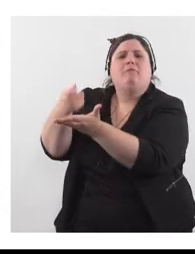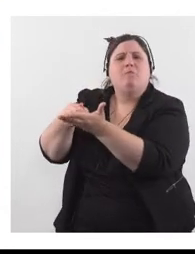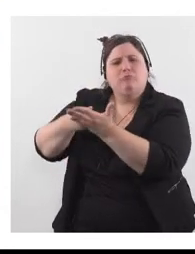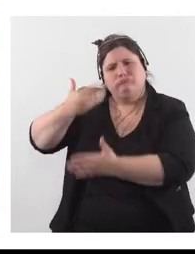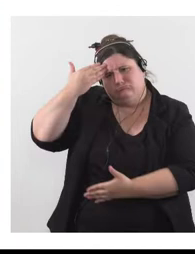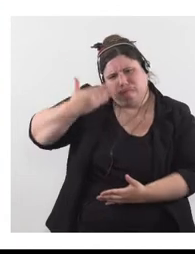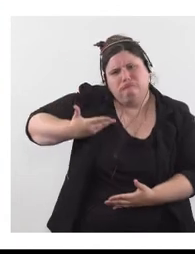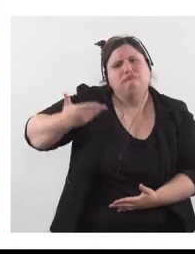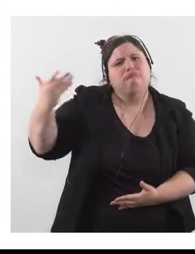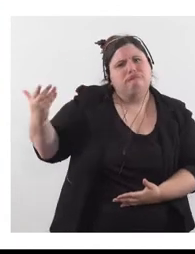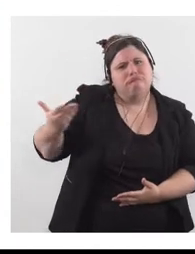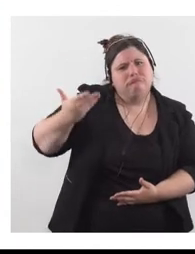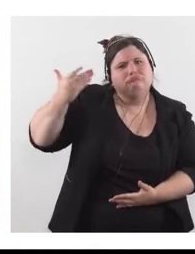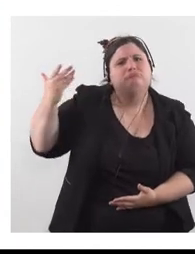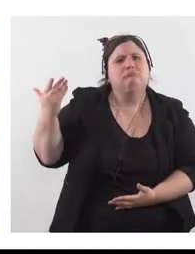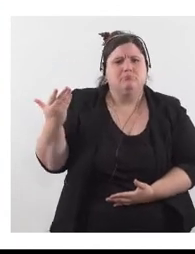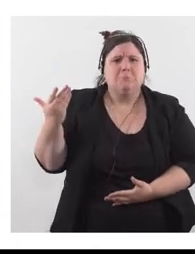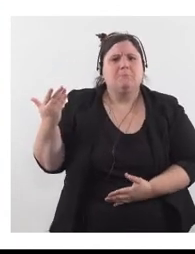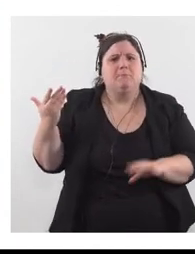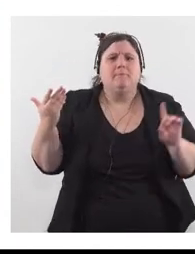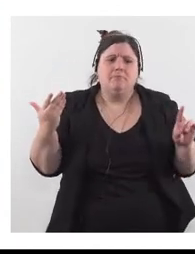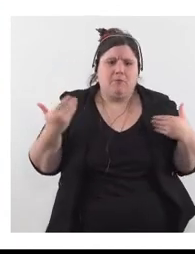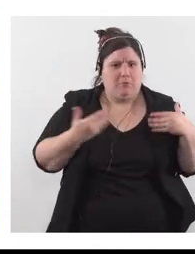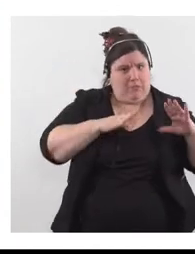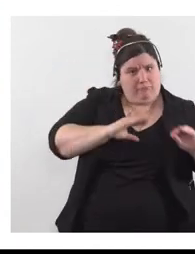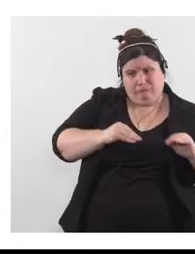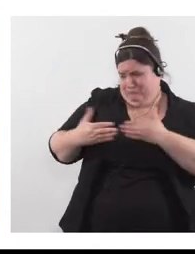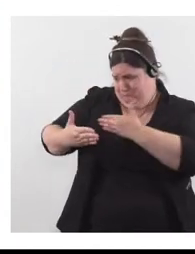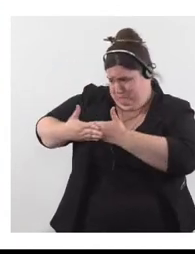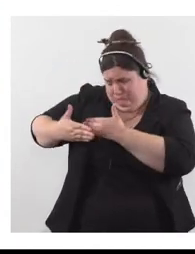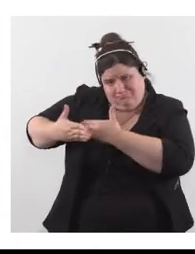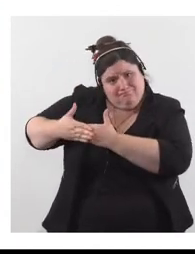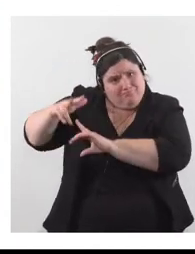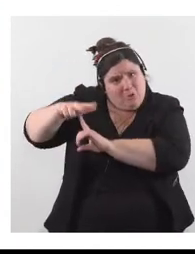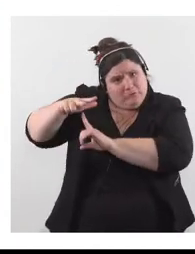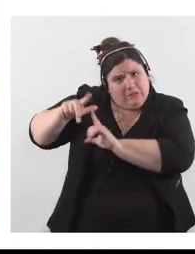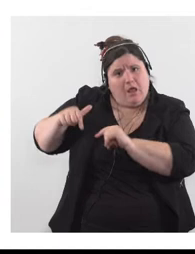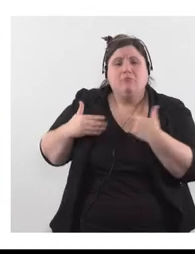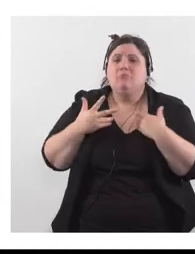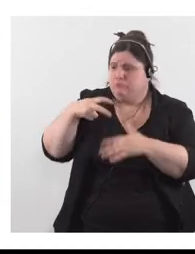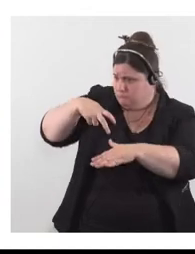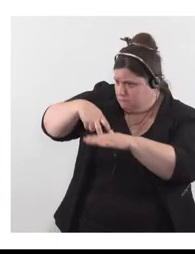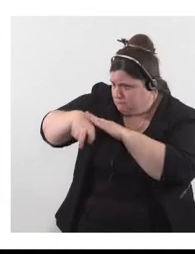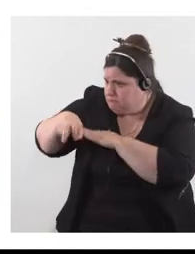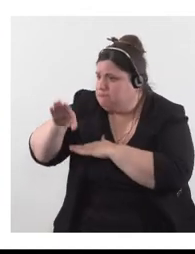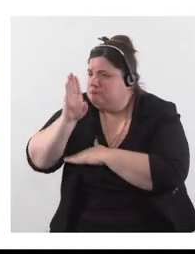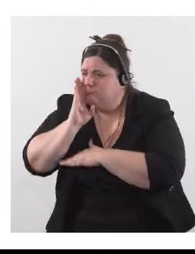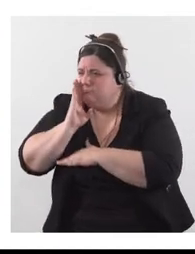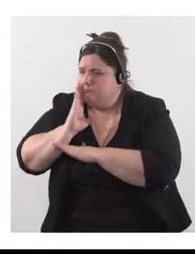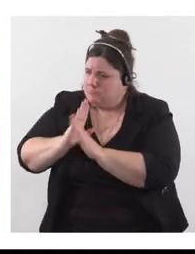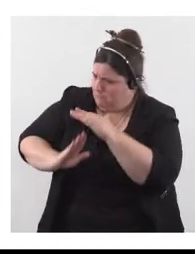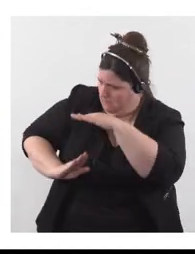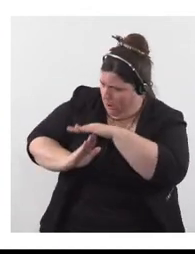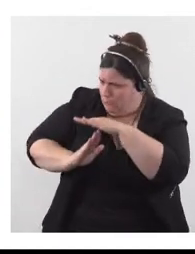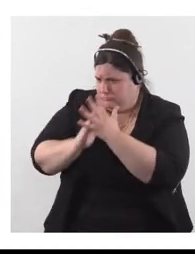branche proche de là où j'habitais. J'ai fait une demande pour ouvrir un compte en banque. J'ai montré tous les